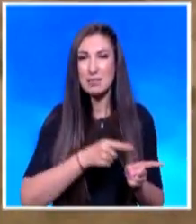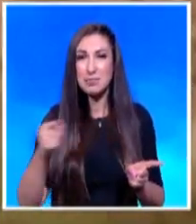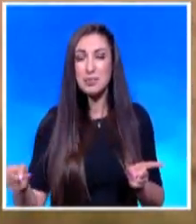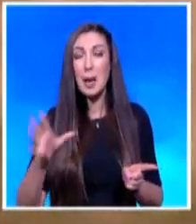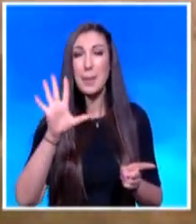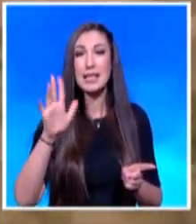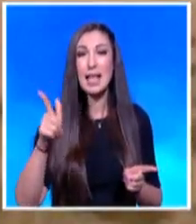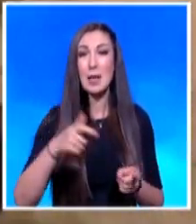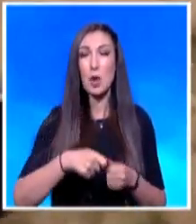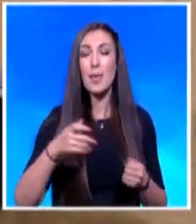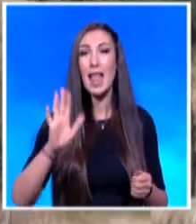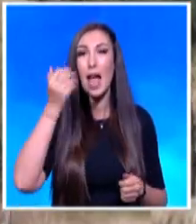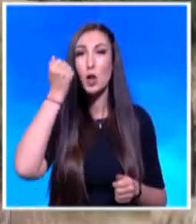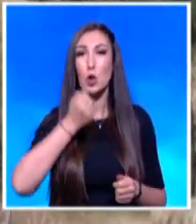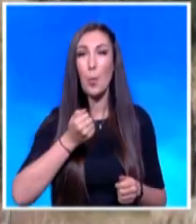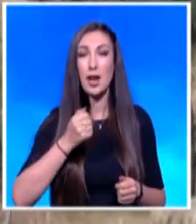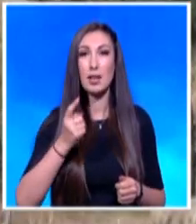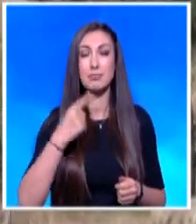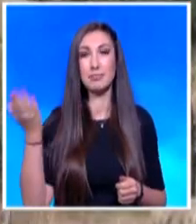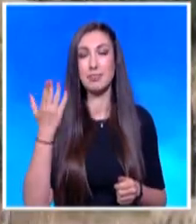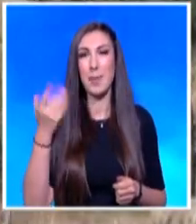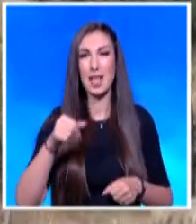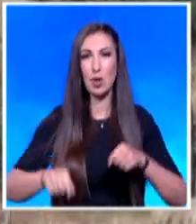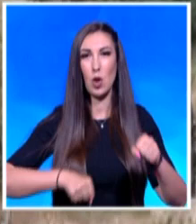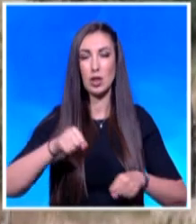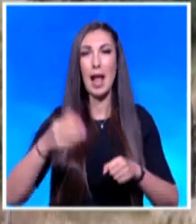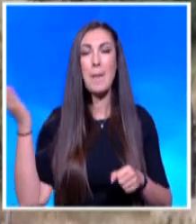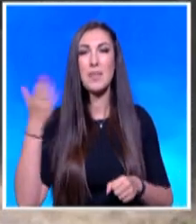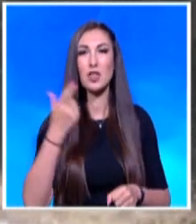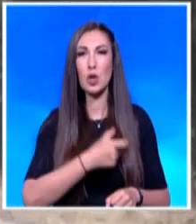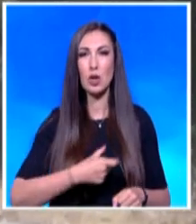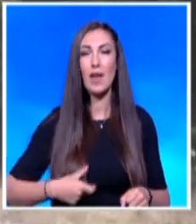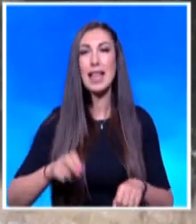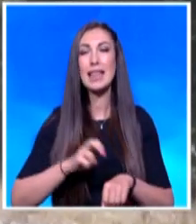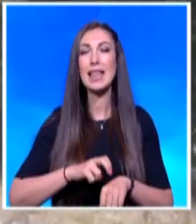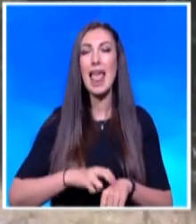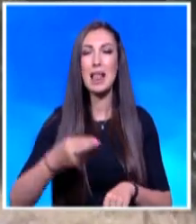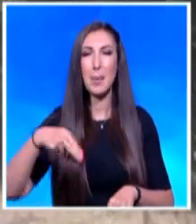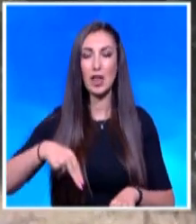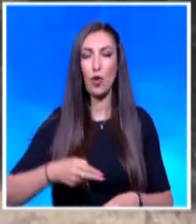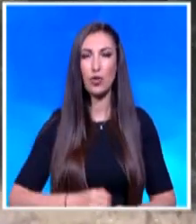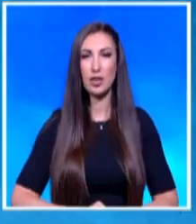57 км най-добър беше именитият колоездач и бивш национал Данаил Петров.